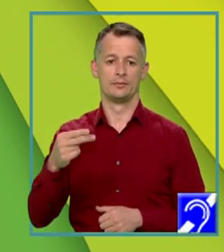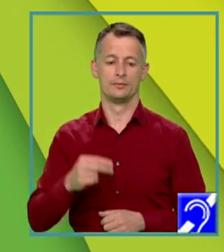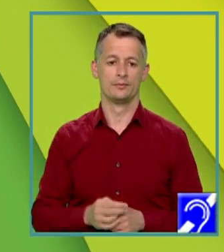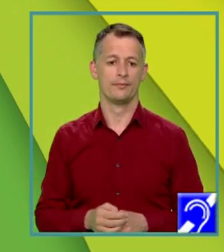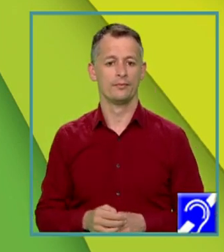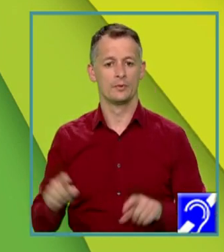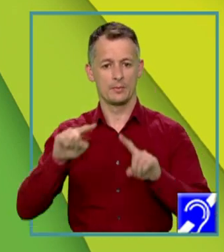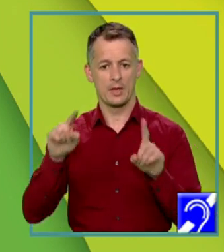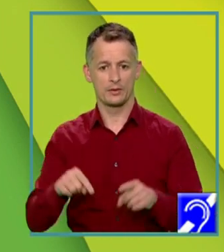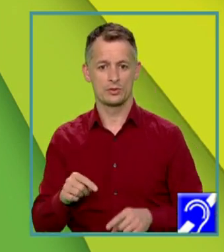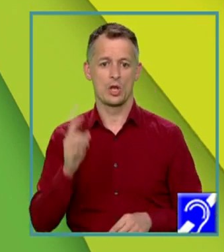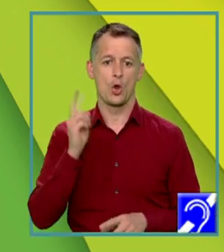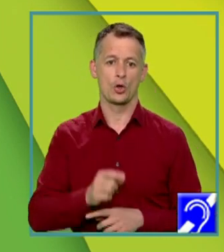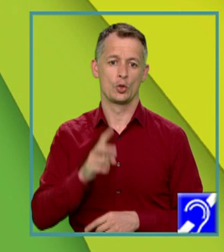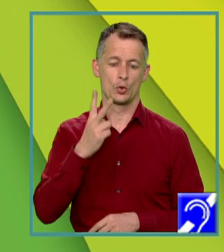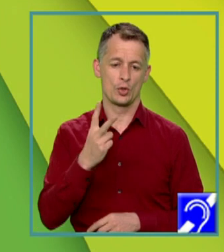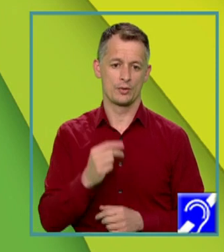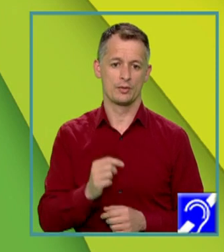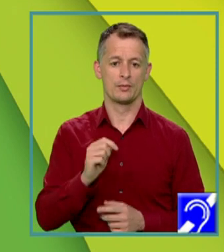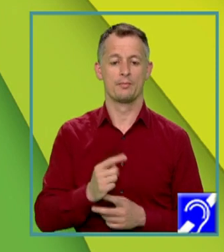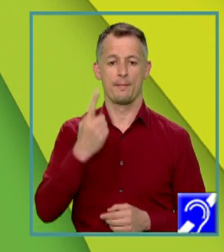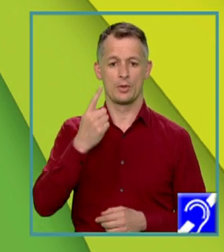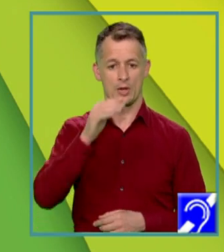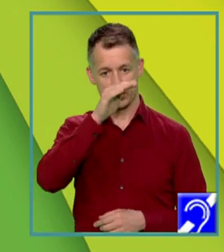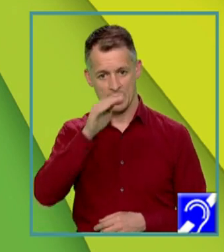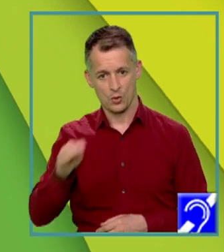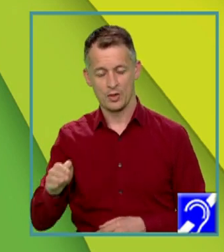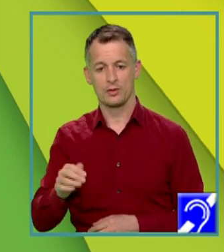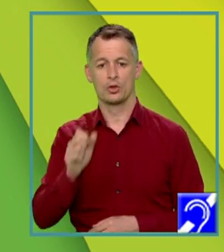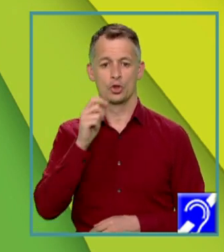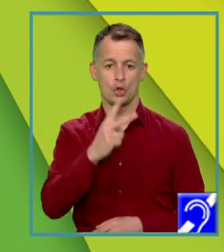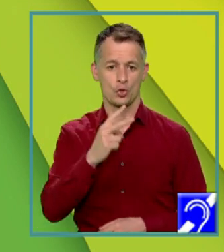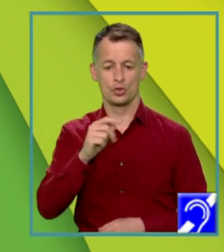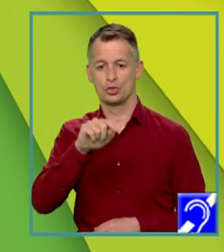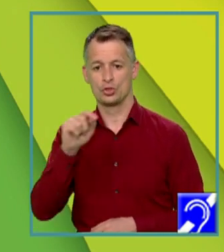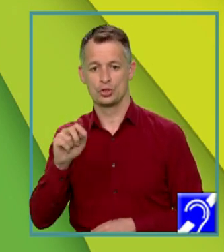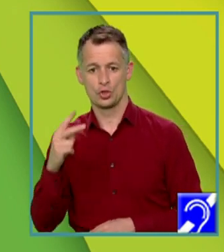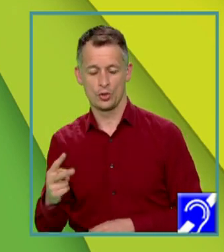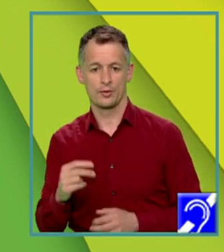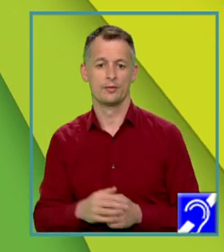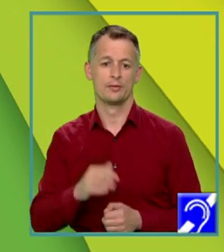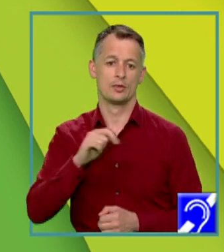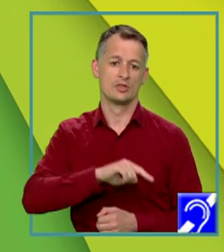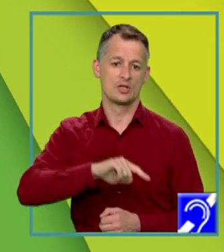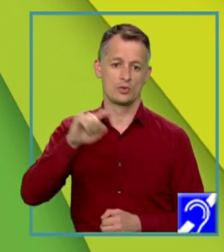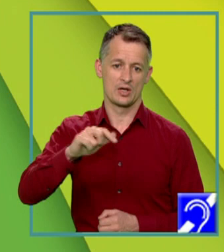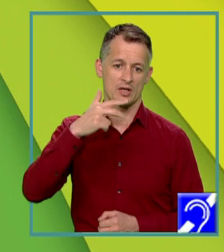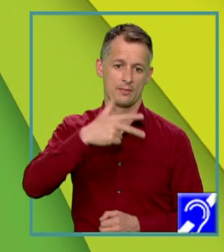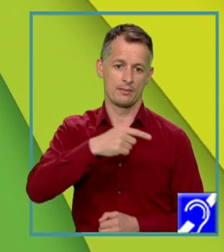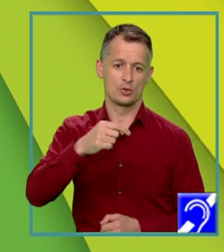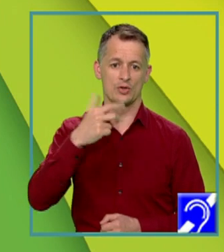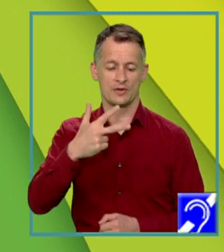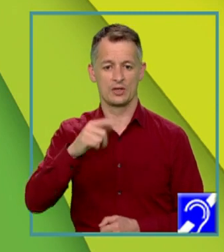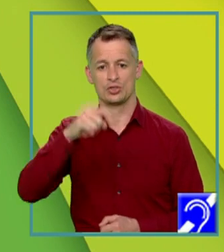Matrice pătratică de ordinul doi și are pe diagonala principală elementele egal cu doi și pe diagonala secundară